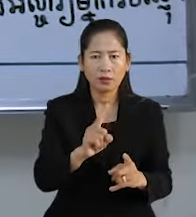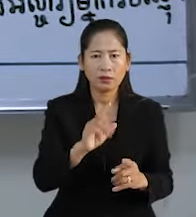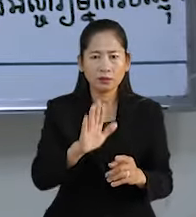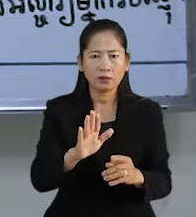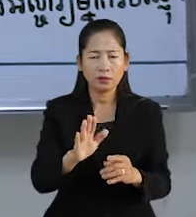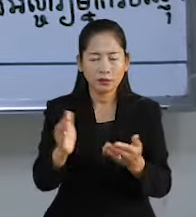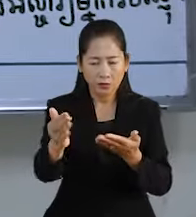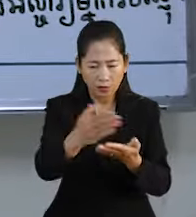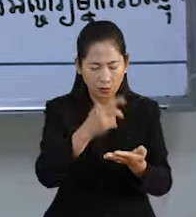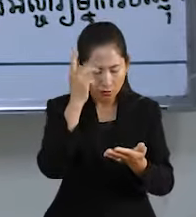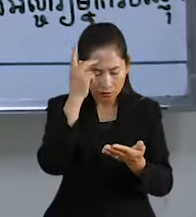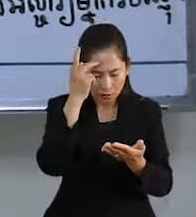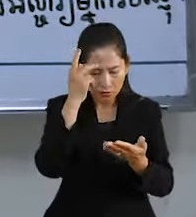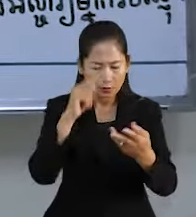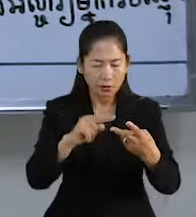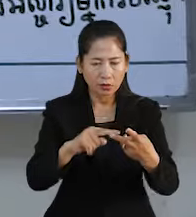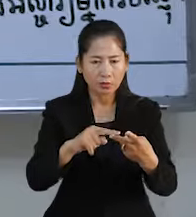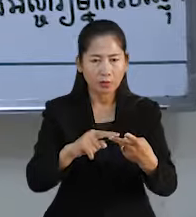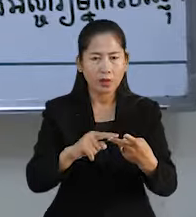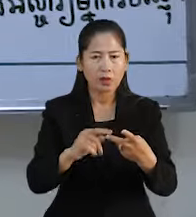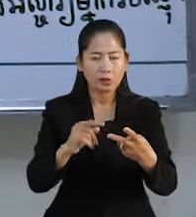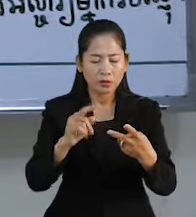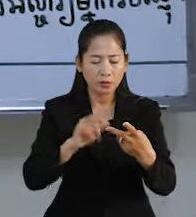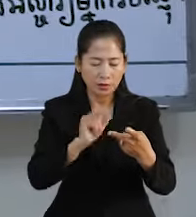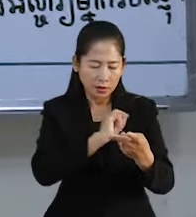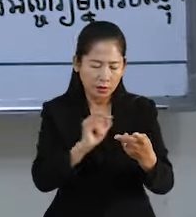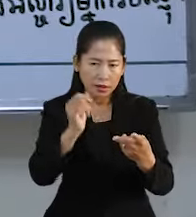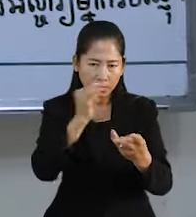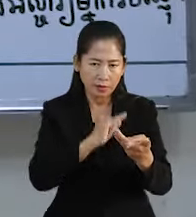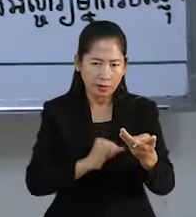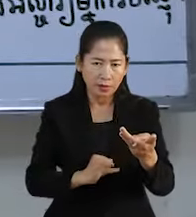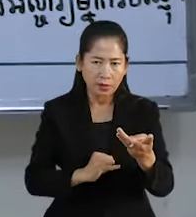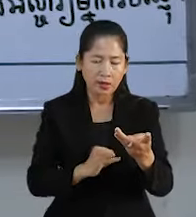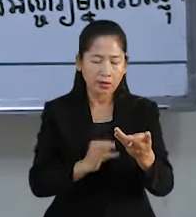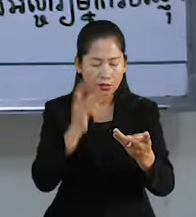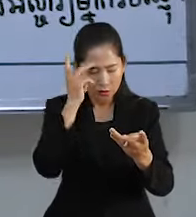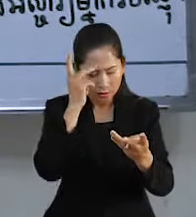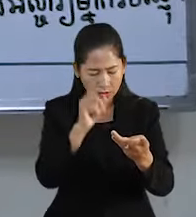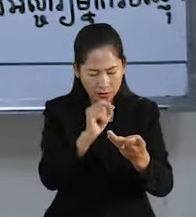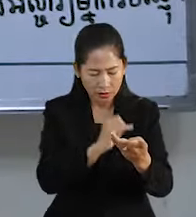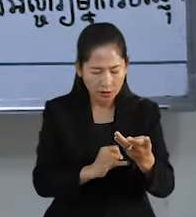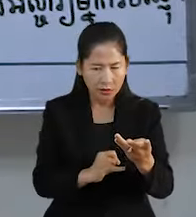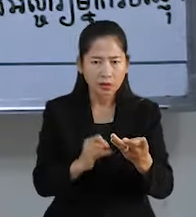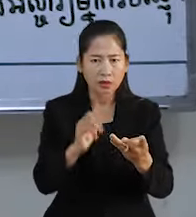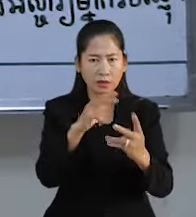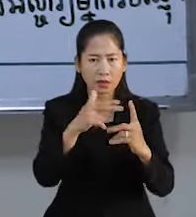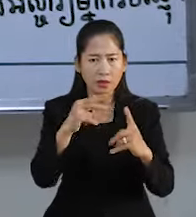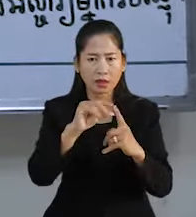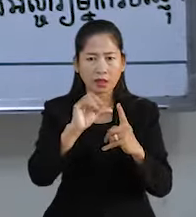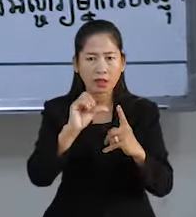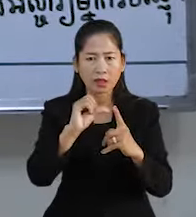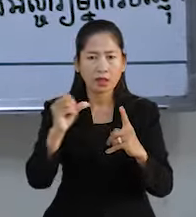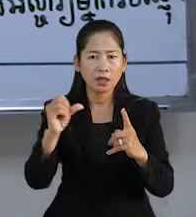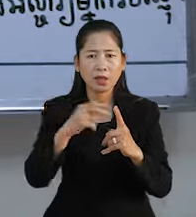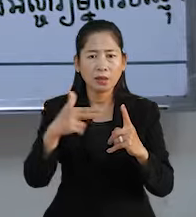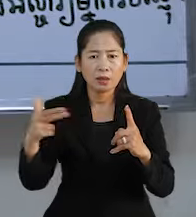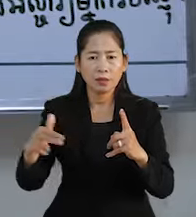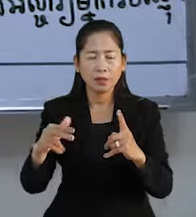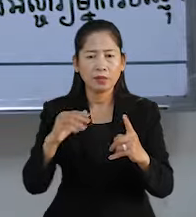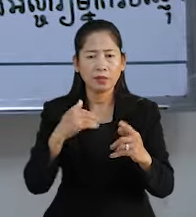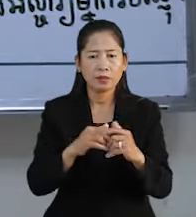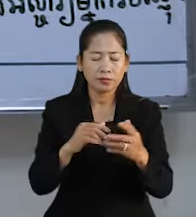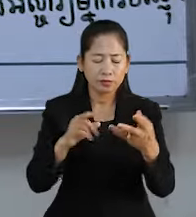ត្រូវតែប្រមូលគំនិតបន្ទាប់ពីបានគំនិតចោលទី2គឺសំណេរព្រៀងកូនយកគំនិតទៅសរសេរចេញជា clear ចេញជាលម្អះបញ្ចេញបញ្ចូលពាក្យស